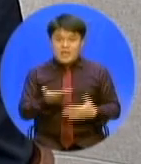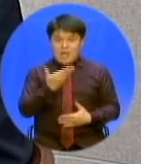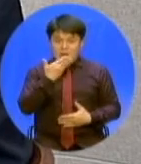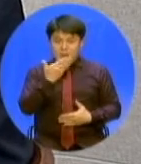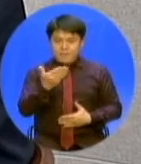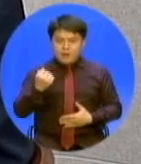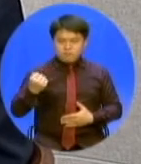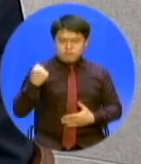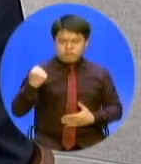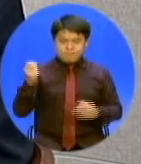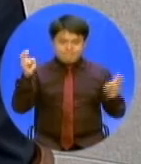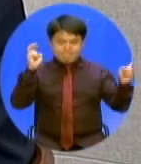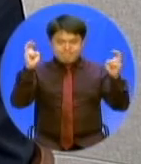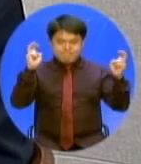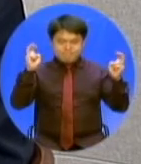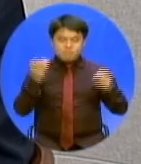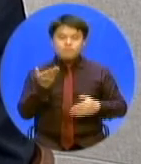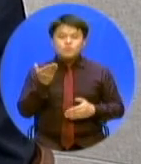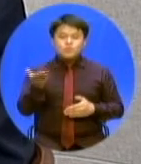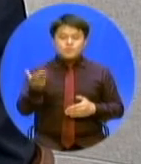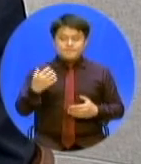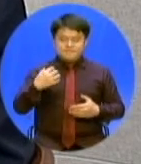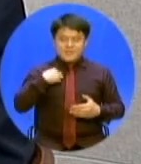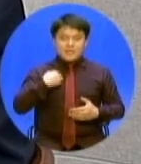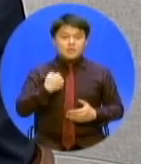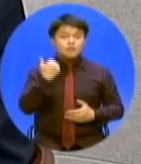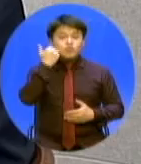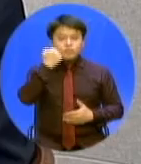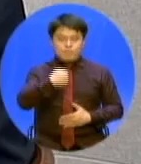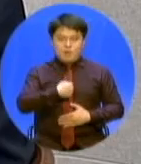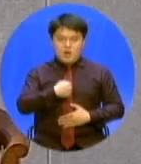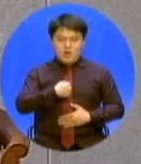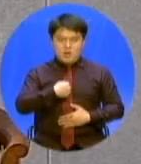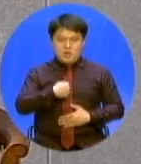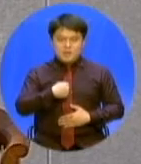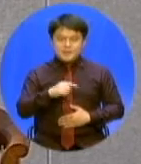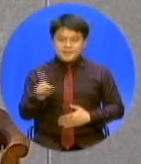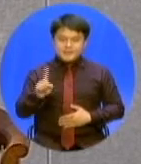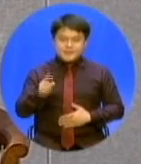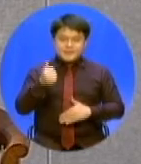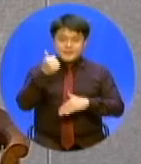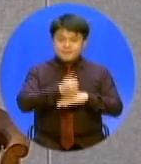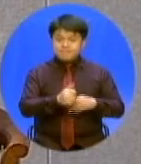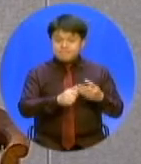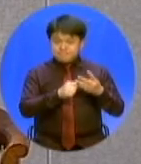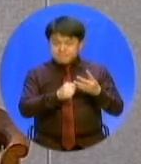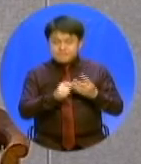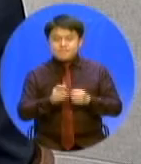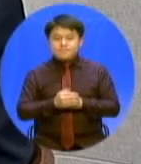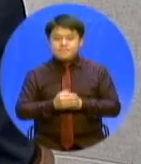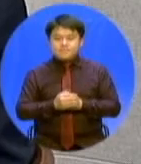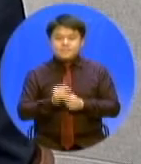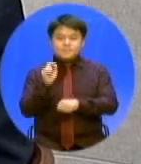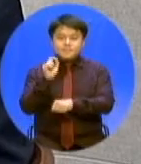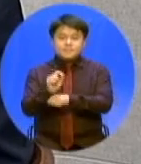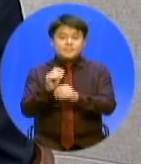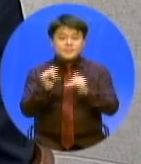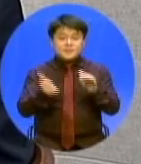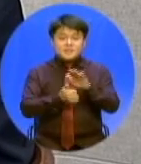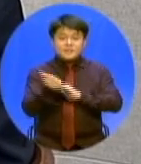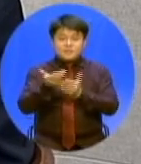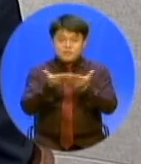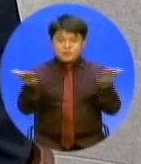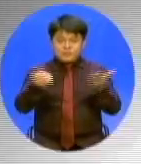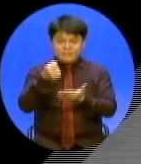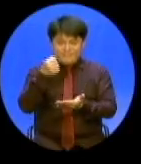단단한 회사를 내가 직원들에게 만들어주는 역할을 해야 되겠다. 예. 그래서 마지막 경영 방침을 직원들은 희망을